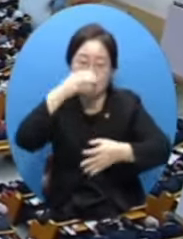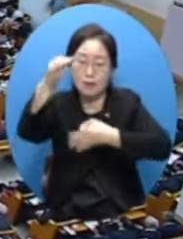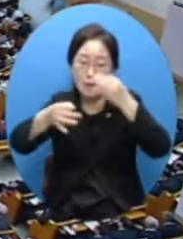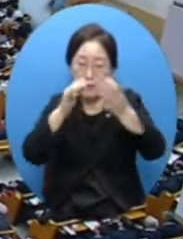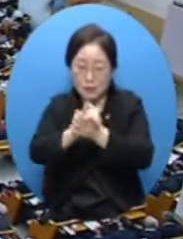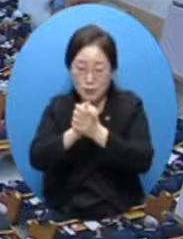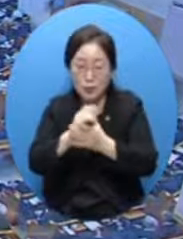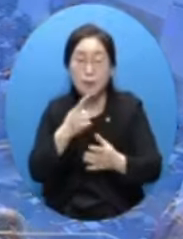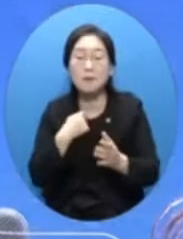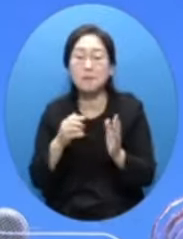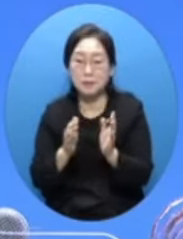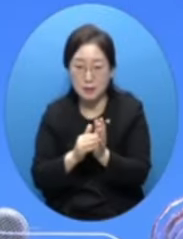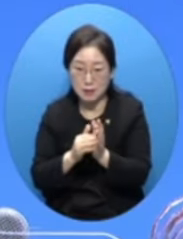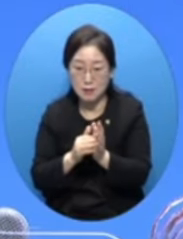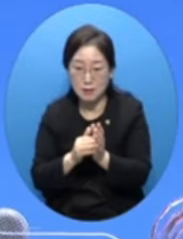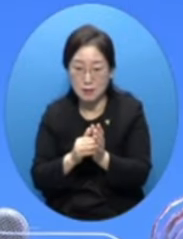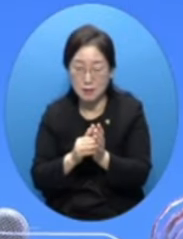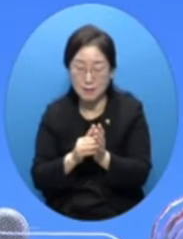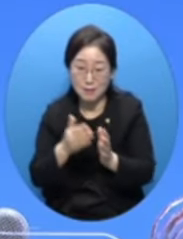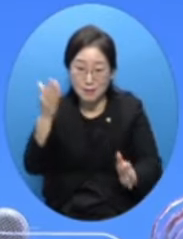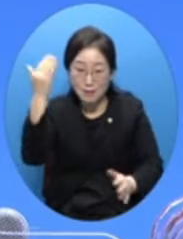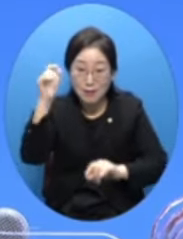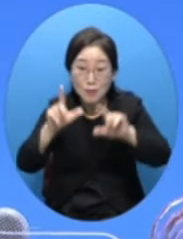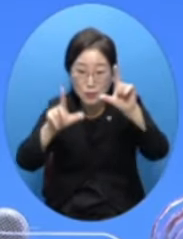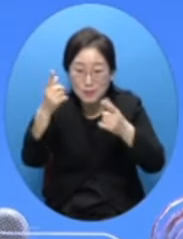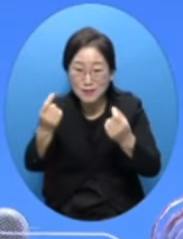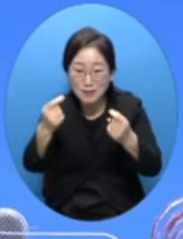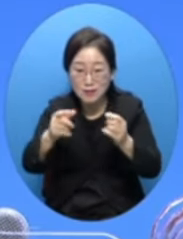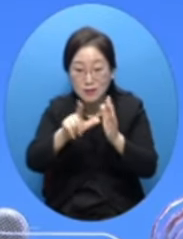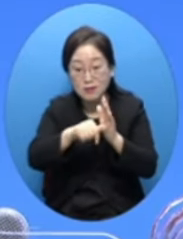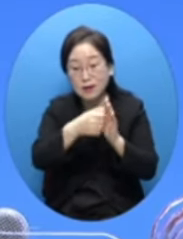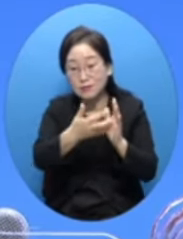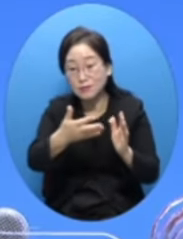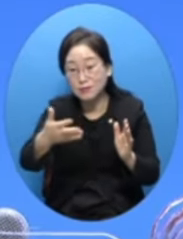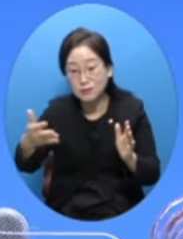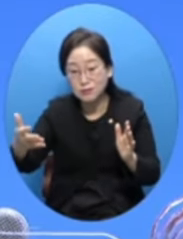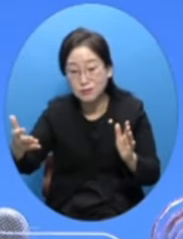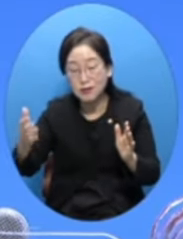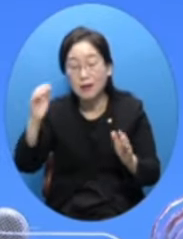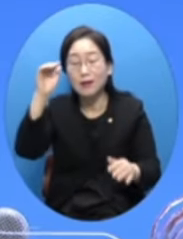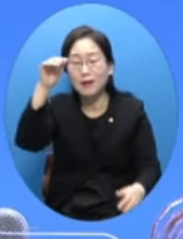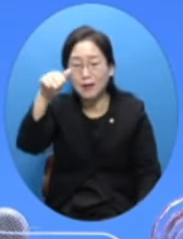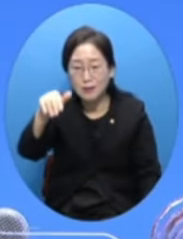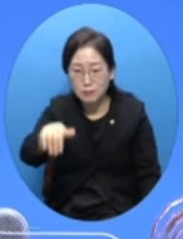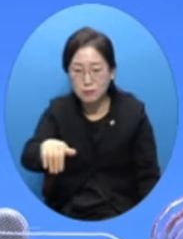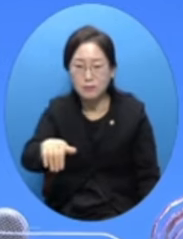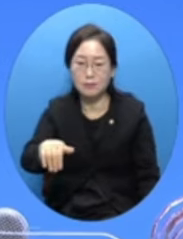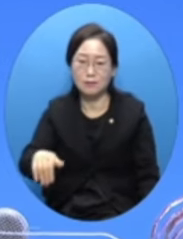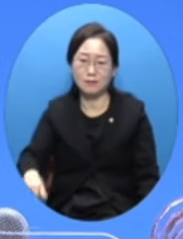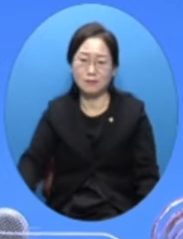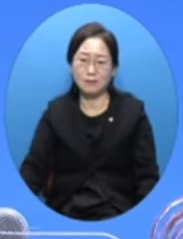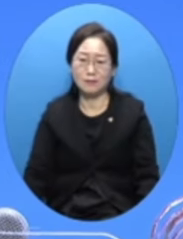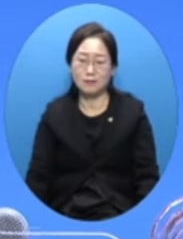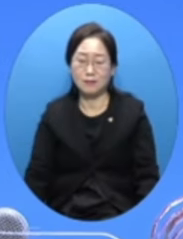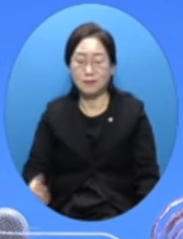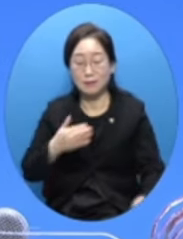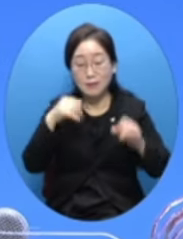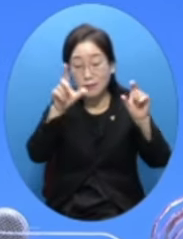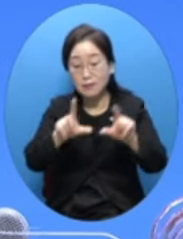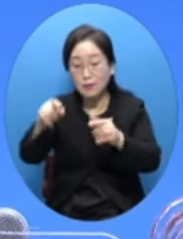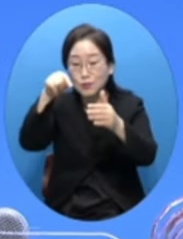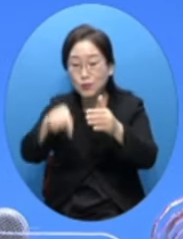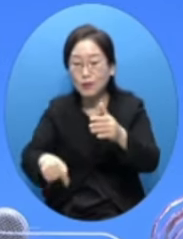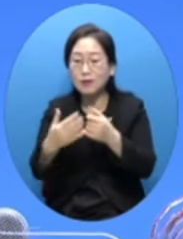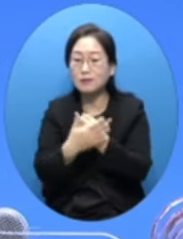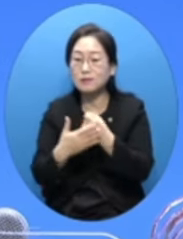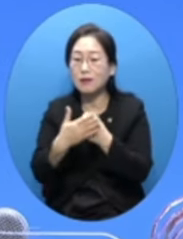기도했던 그때 모습이 시간이 지나가면서 알게 모르게 불이 꺼져갖고 내 삶에 은혜가